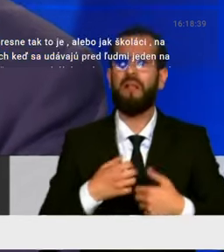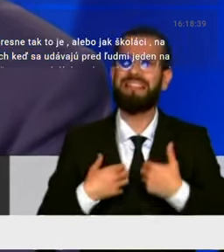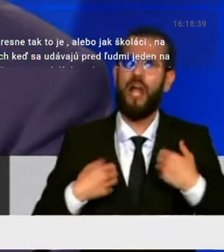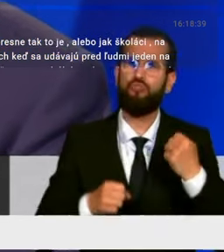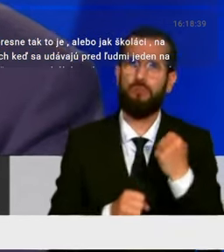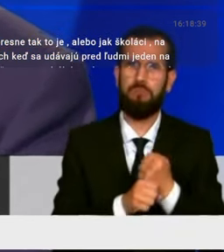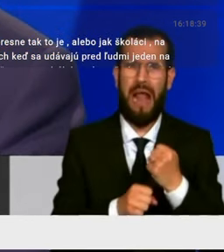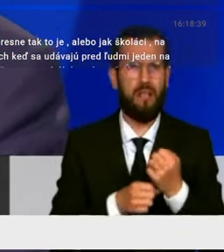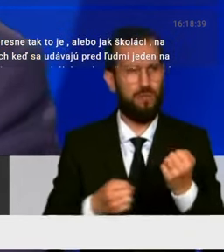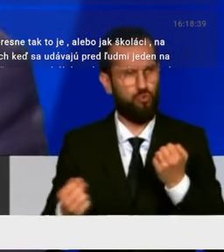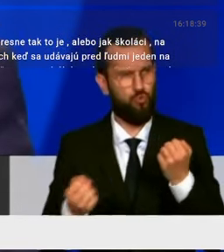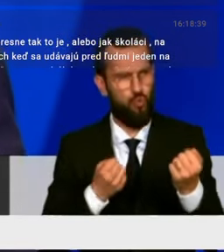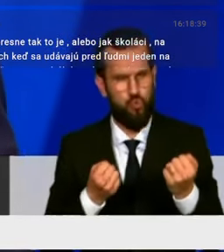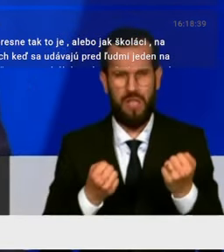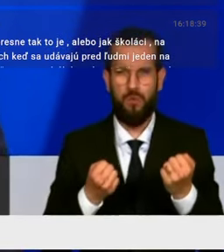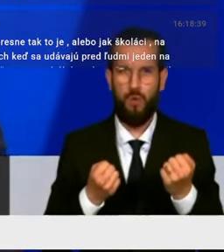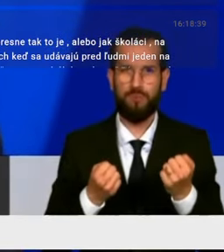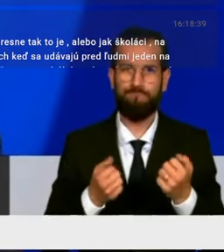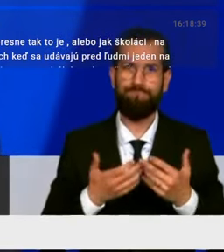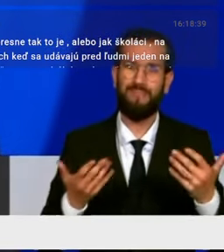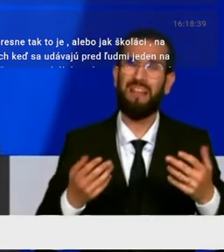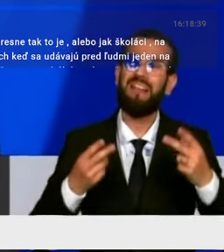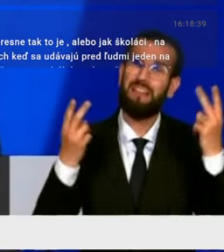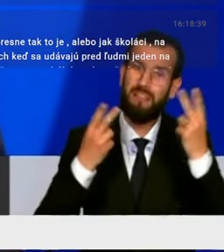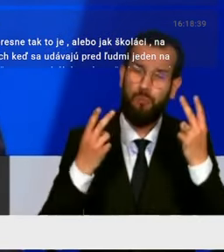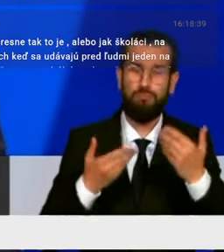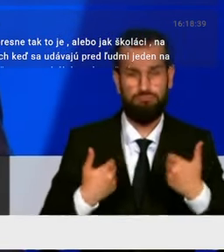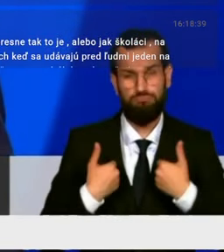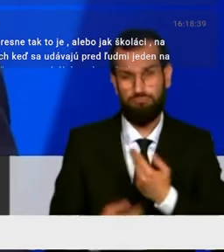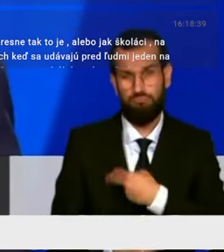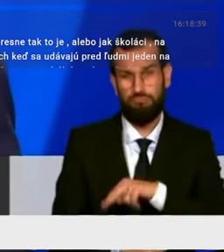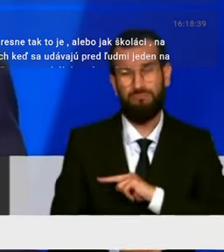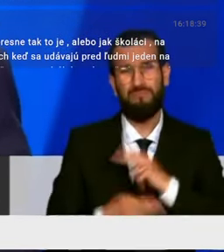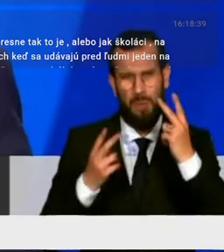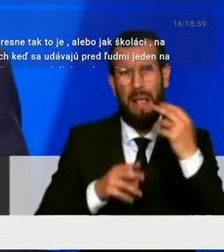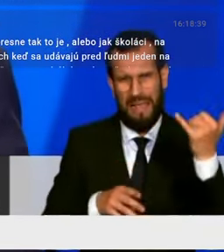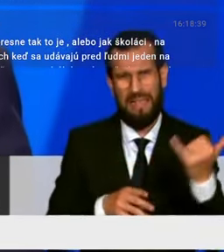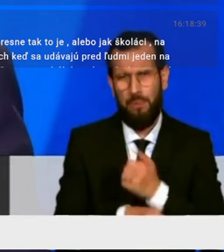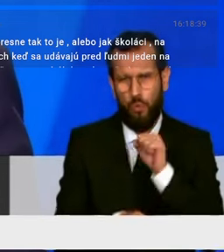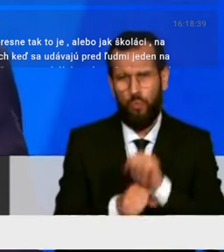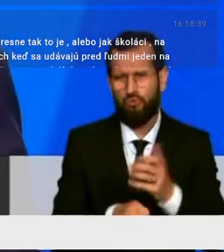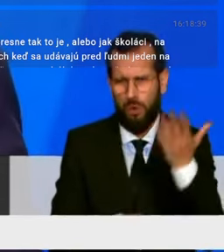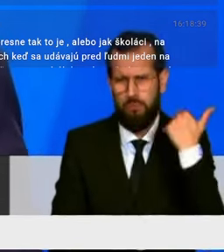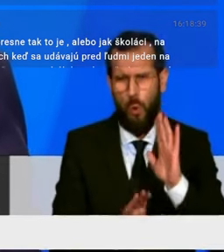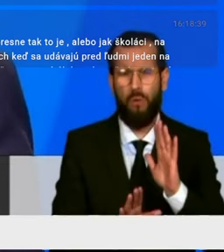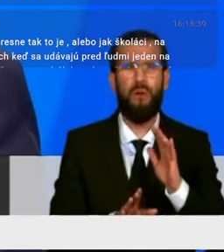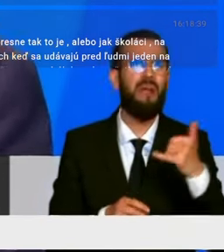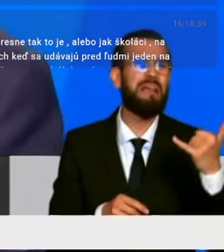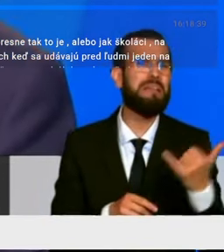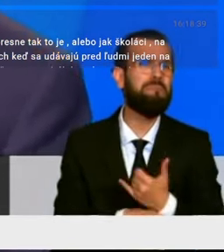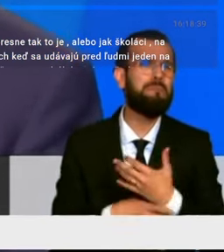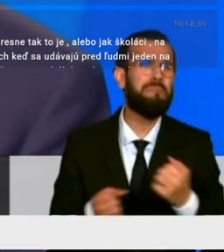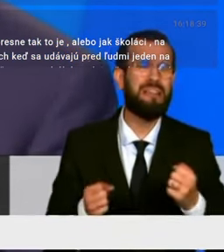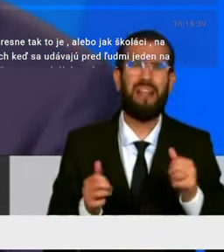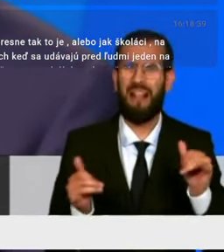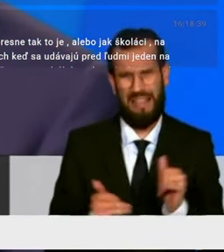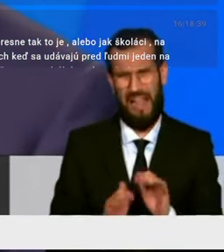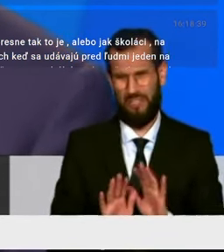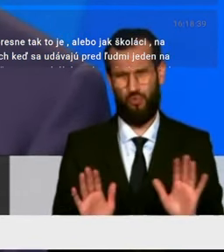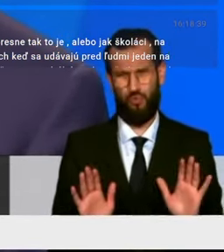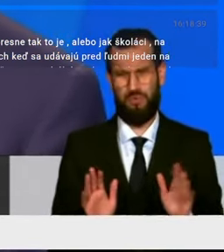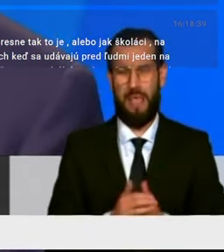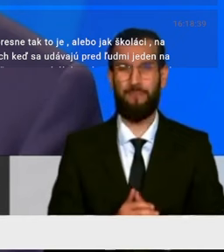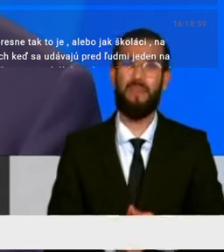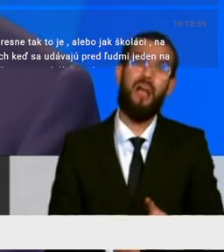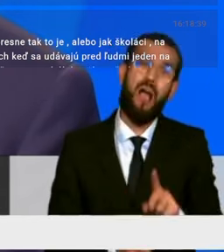a skúsenosti a samozrejme si nesiem za to zodpovednosť aj za chyby ktoré som určite spravil pretože bez chýb nie je nik ale som